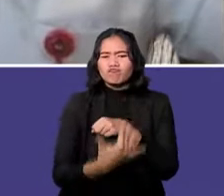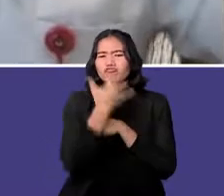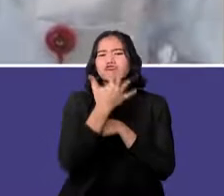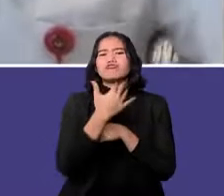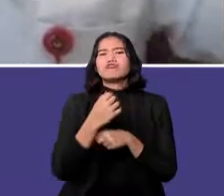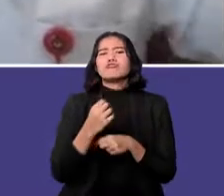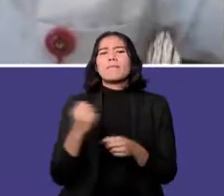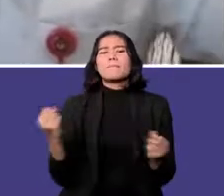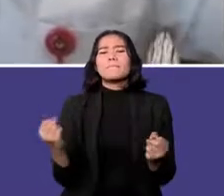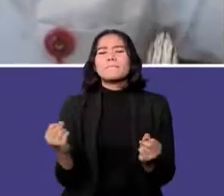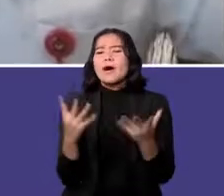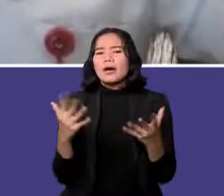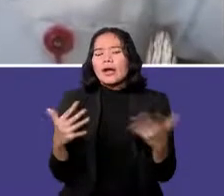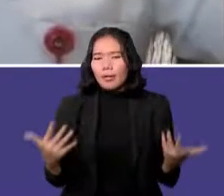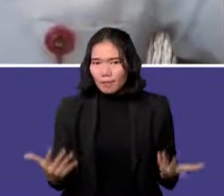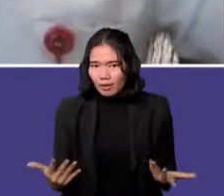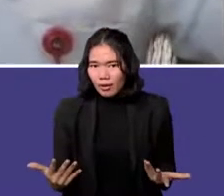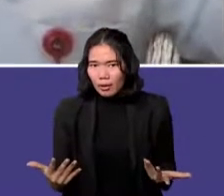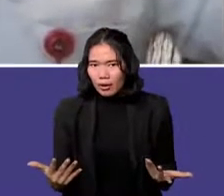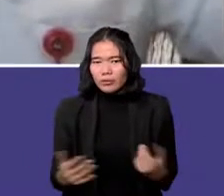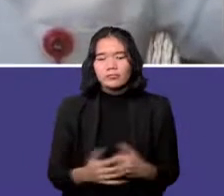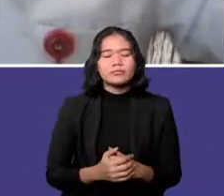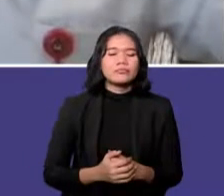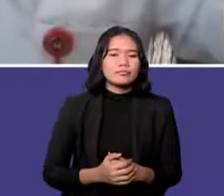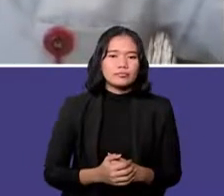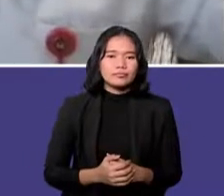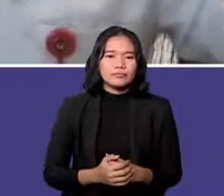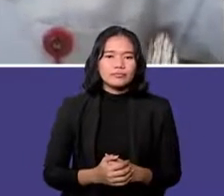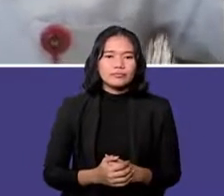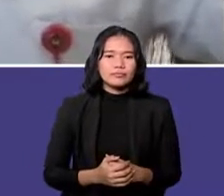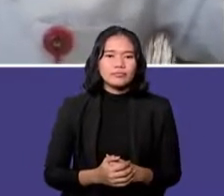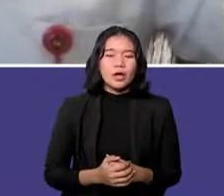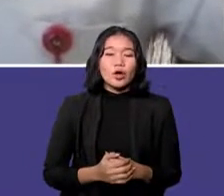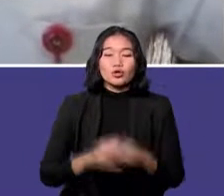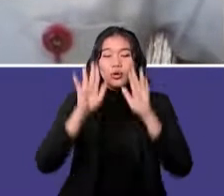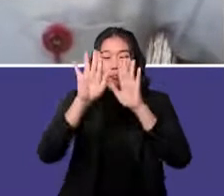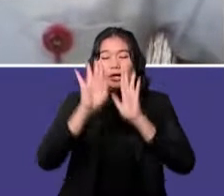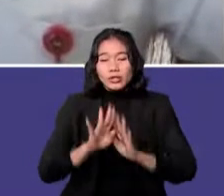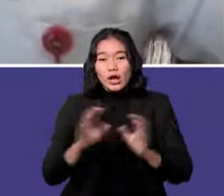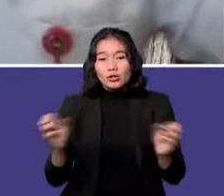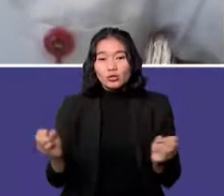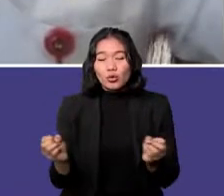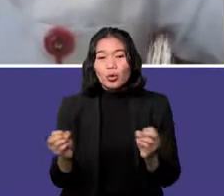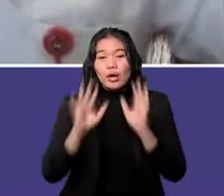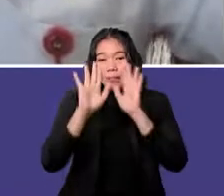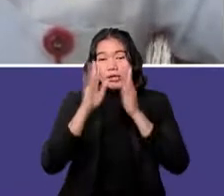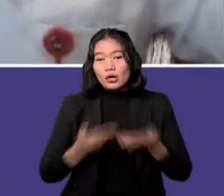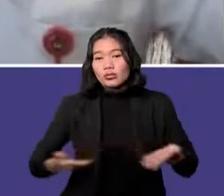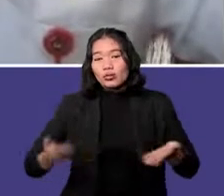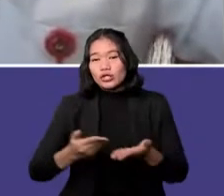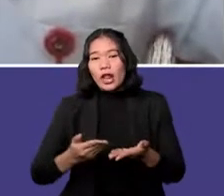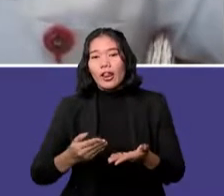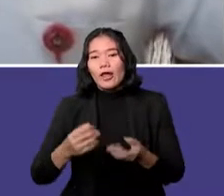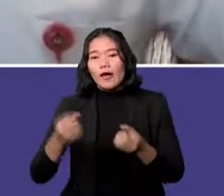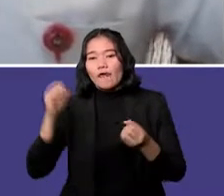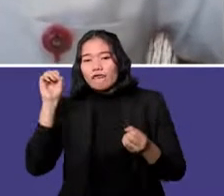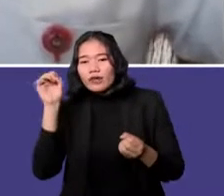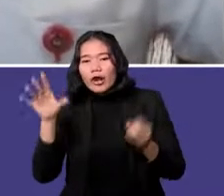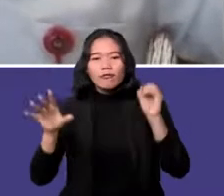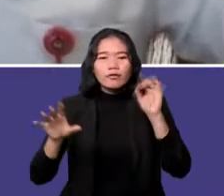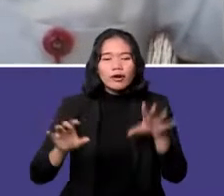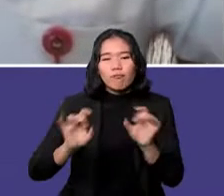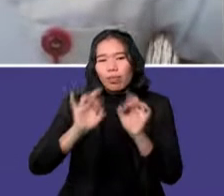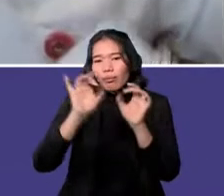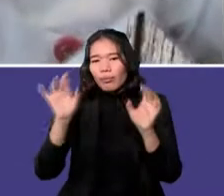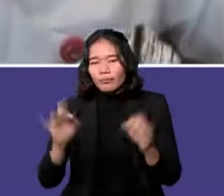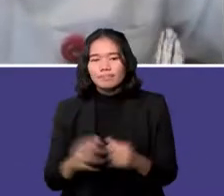serta munculnya berbagai pendapat melalui media sosial. Nah, ini nih yang mungkin mohon dukungan dari para wartawan juga untuk bisa